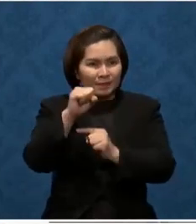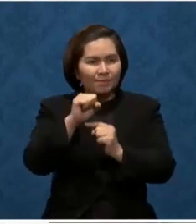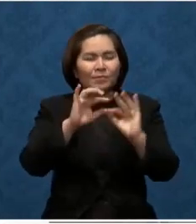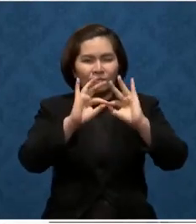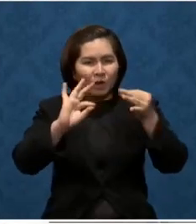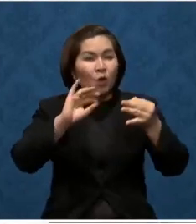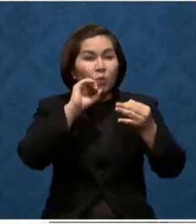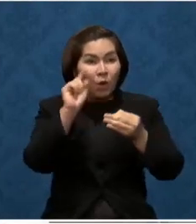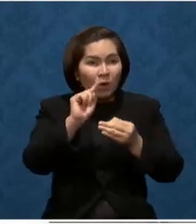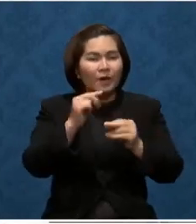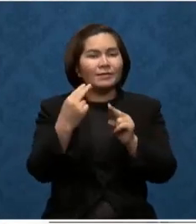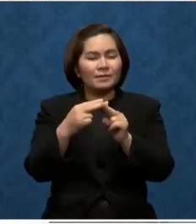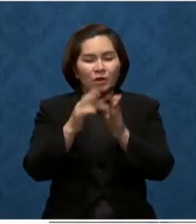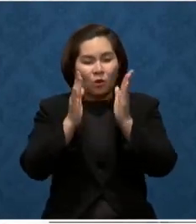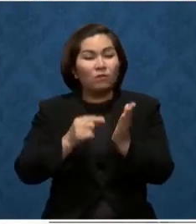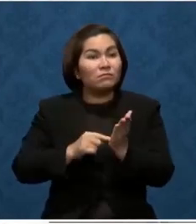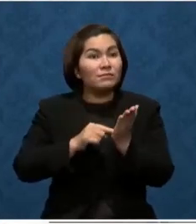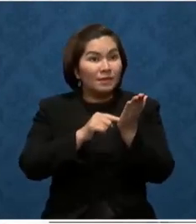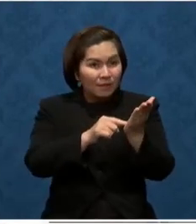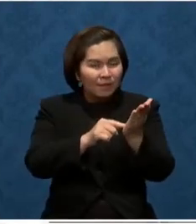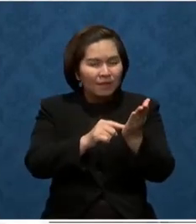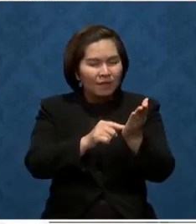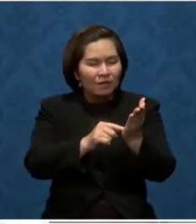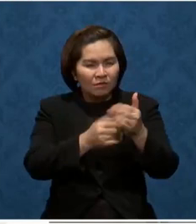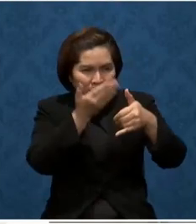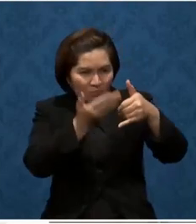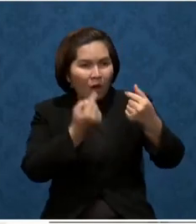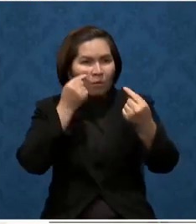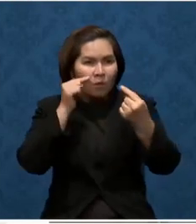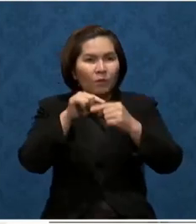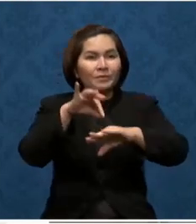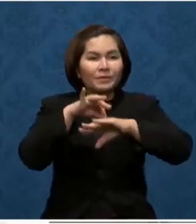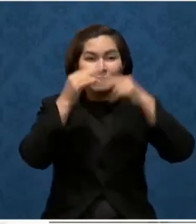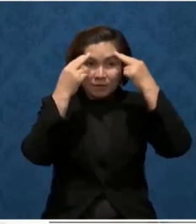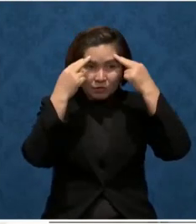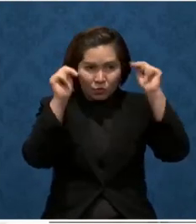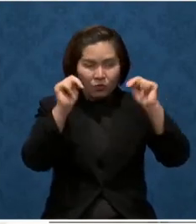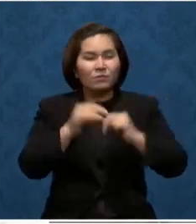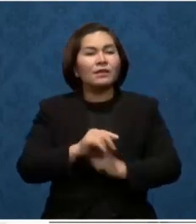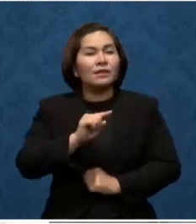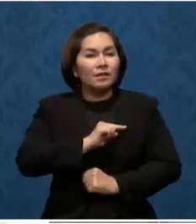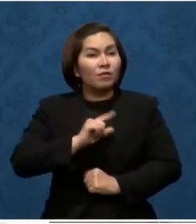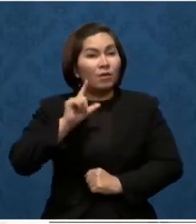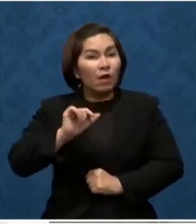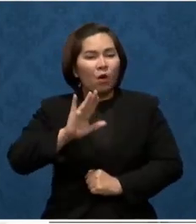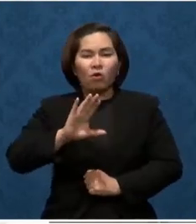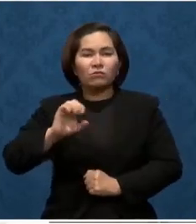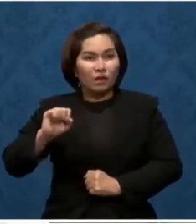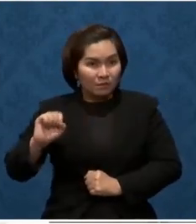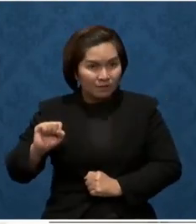เสนอชื่อบุคคลที่สมควรจะเป็นนายกรัฐมนตรีเป็นหน้าที่ของสภาผู้แทน